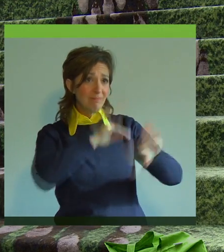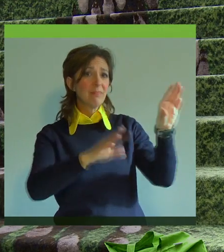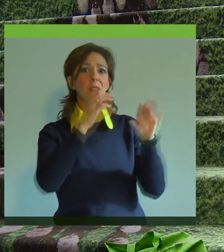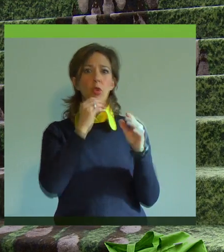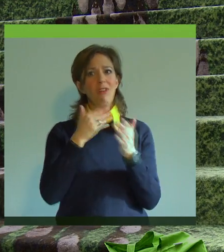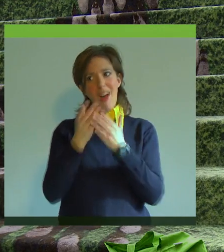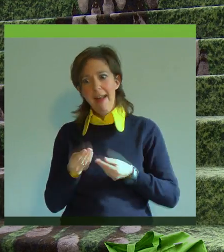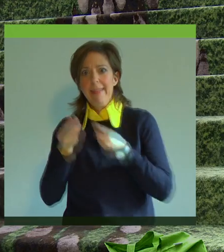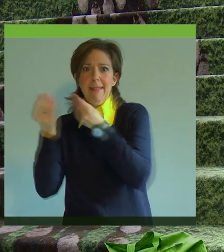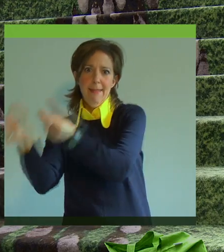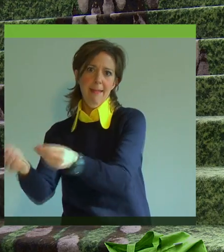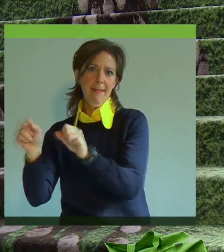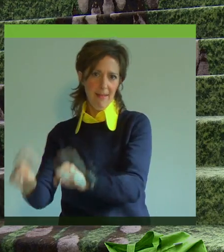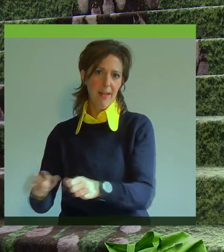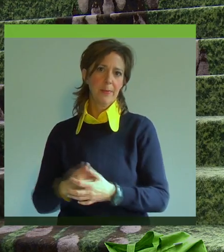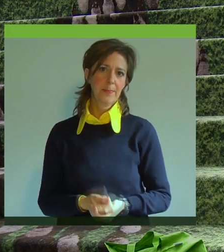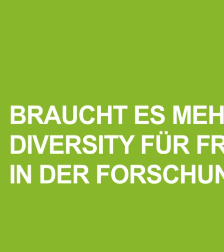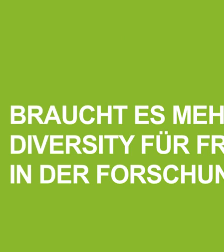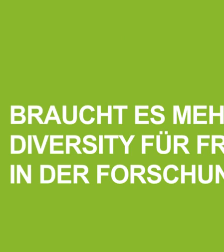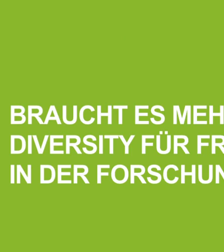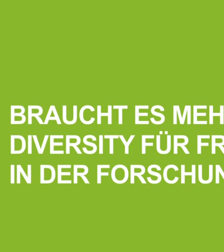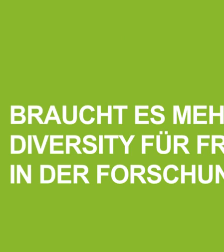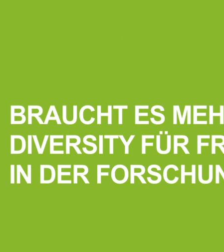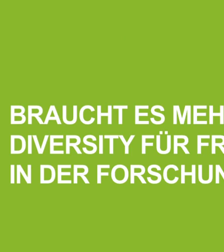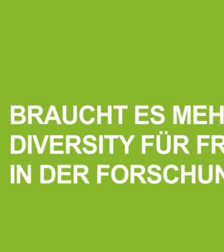lerne, auch an andere Herren zu tragen.